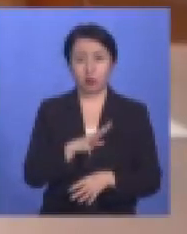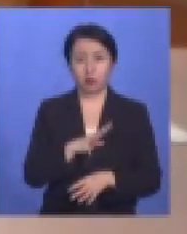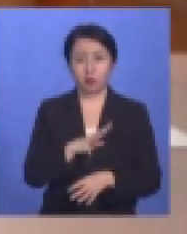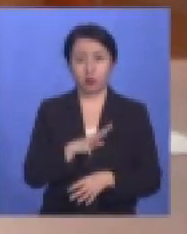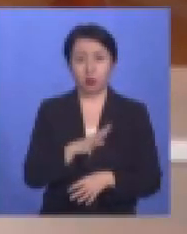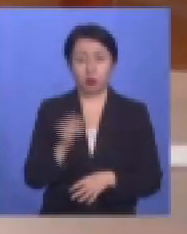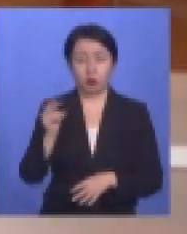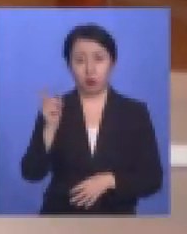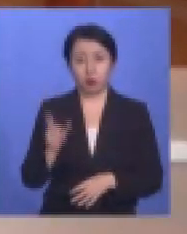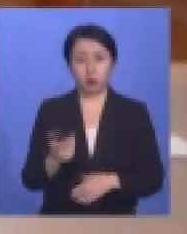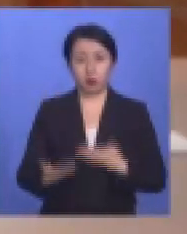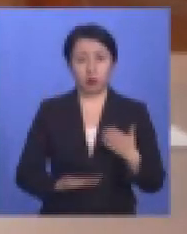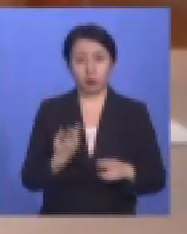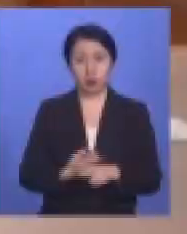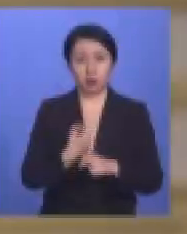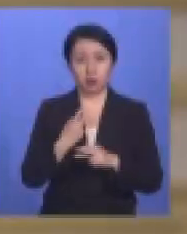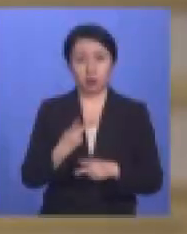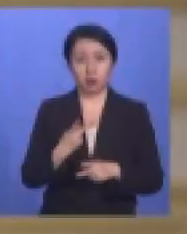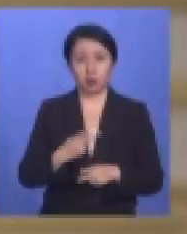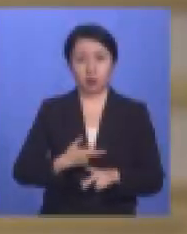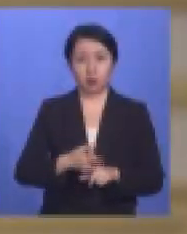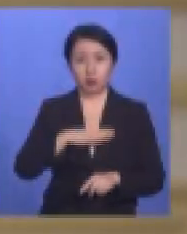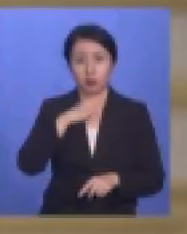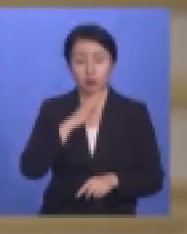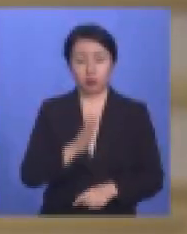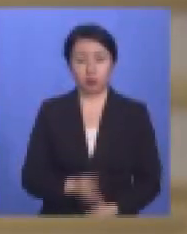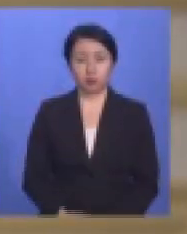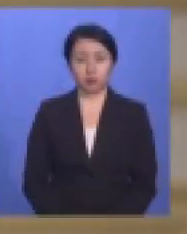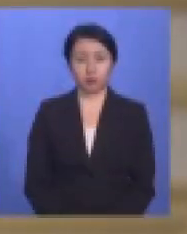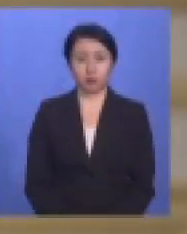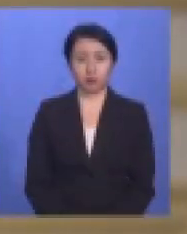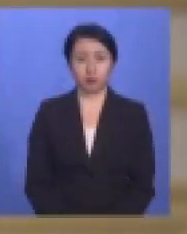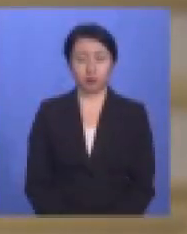ету ұсынылды. Оқушылар үшін қауіпсіз орта құруға ерекше назар аударылатын болады.